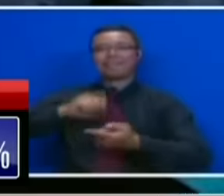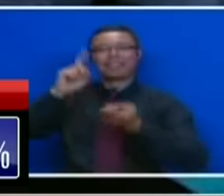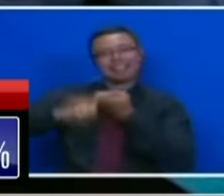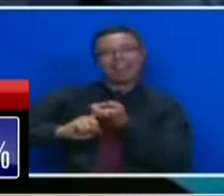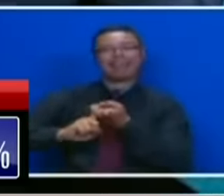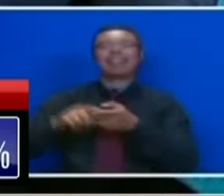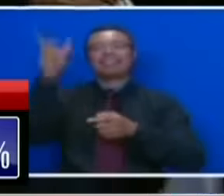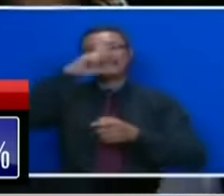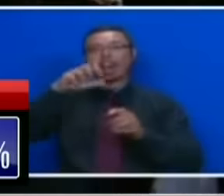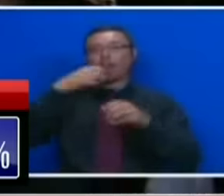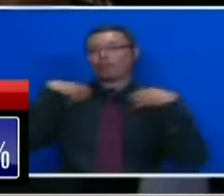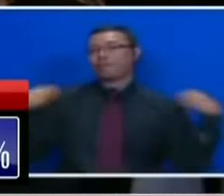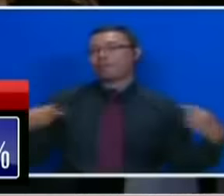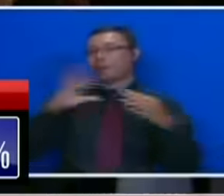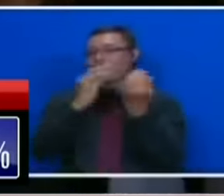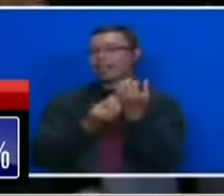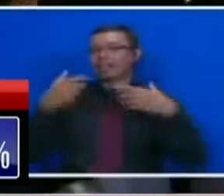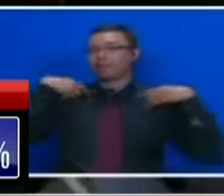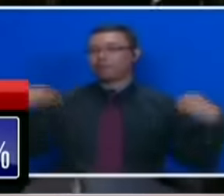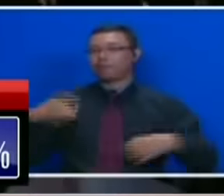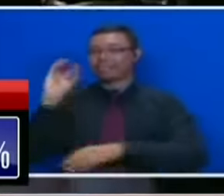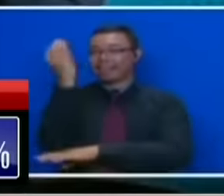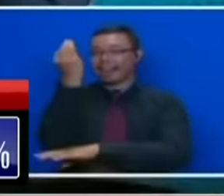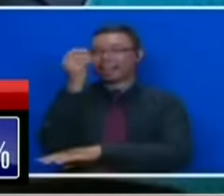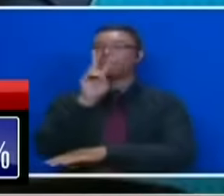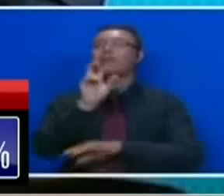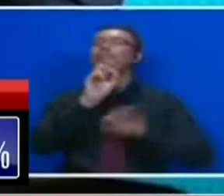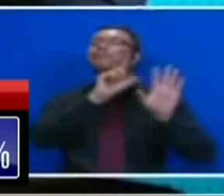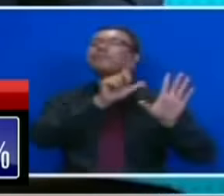calon gubernur dan wakil gubernur DKI Jakarta